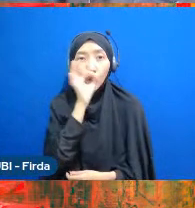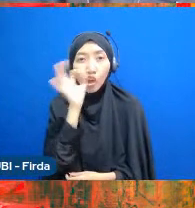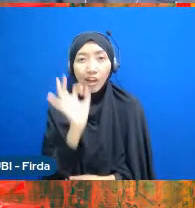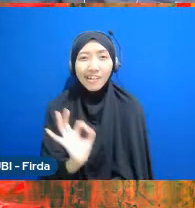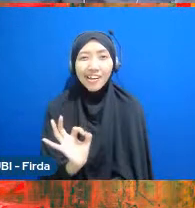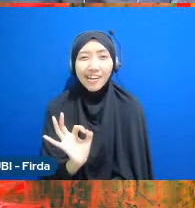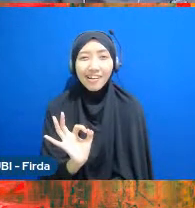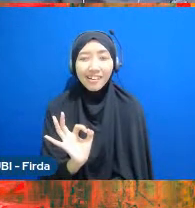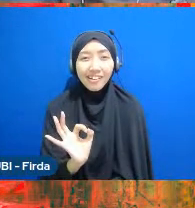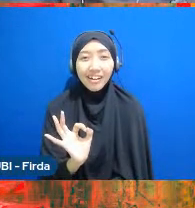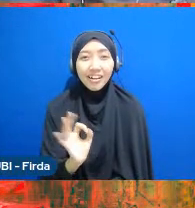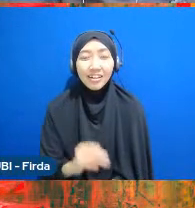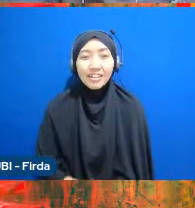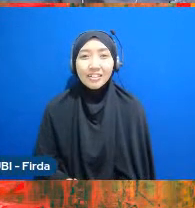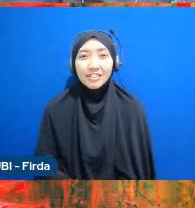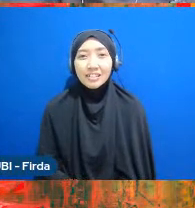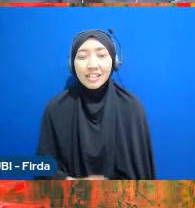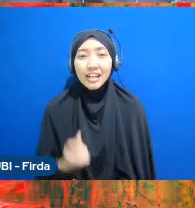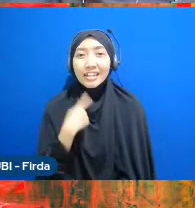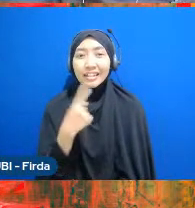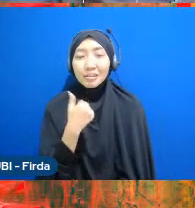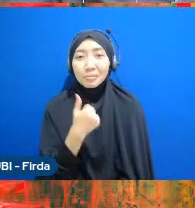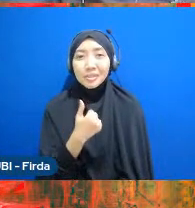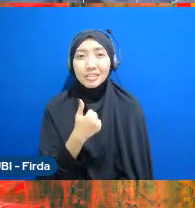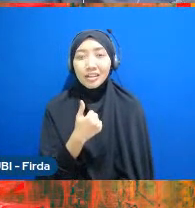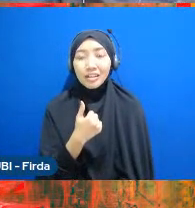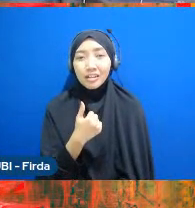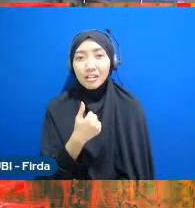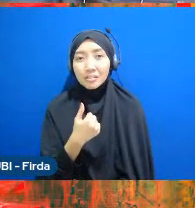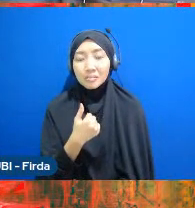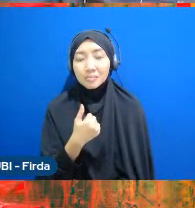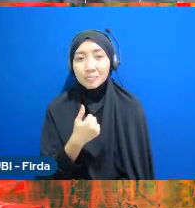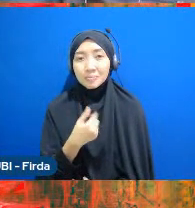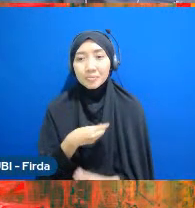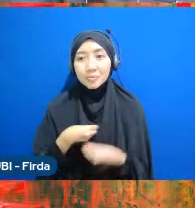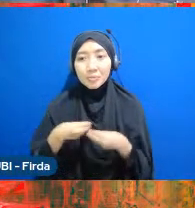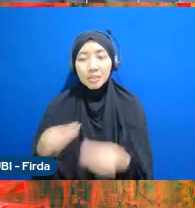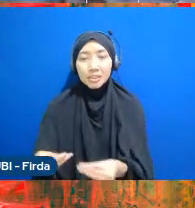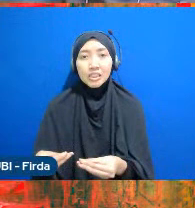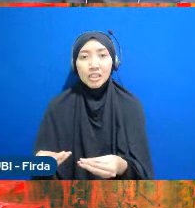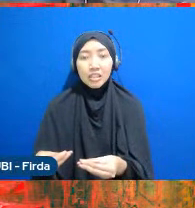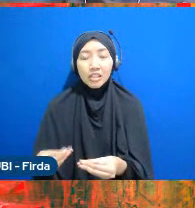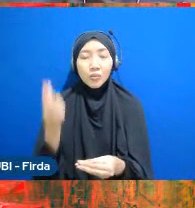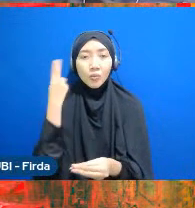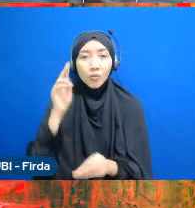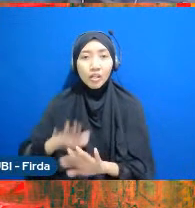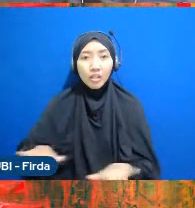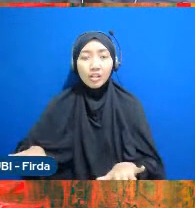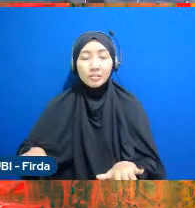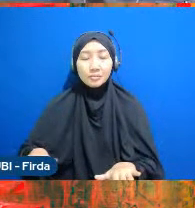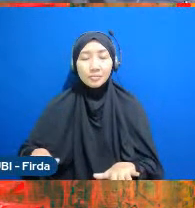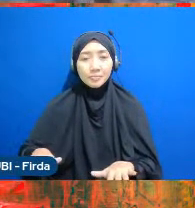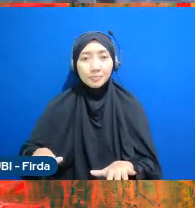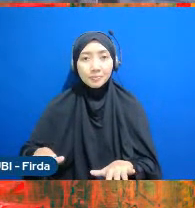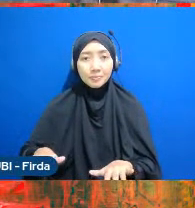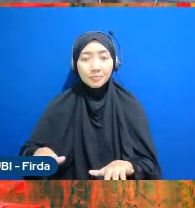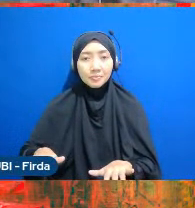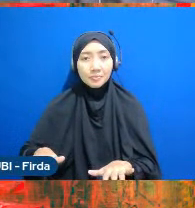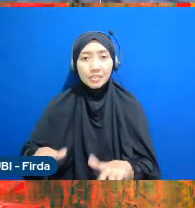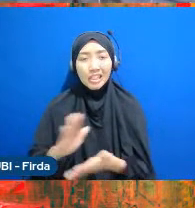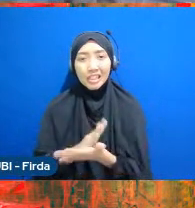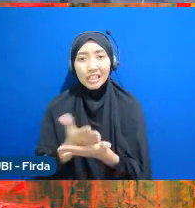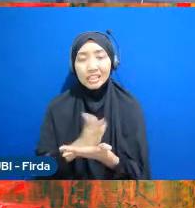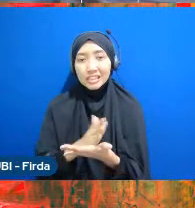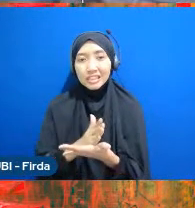seperti itu. Jadi kita bisa memberikan kepada anak-anak itu definisi